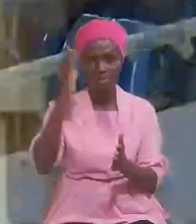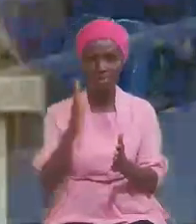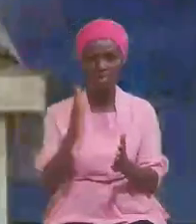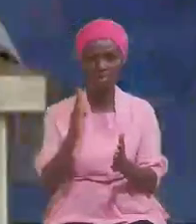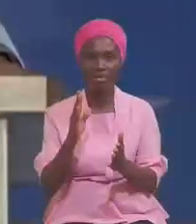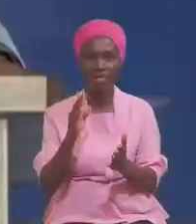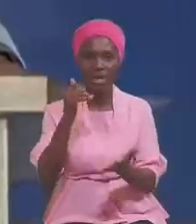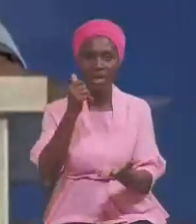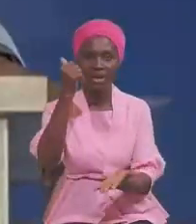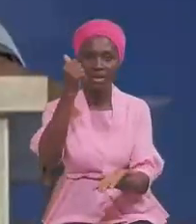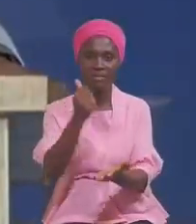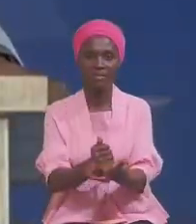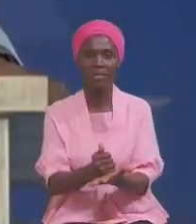Amen.